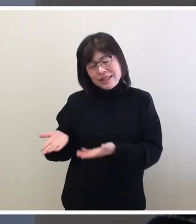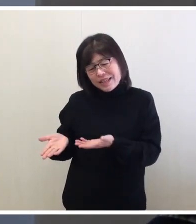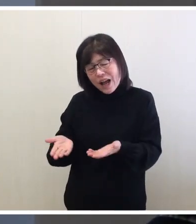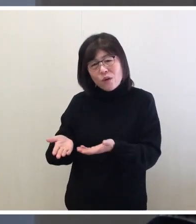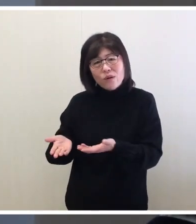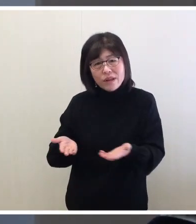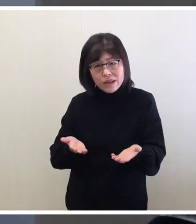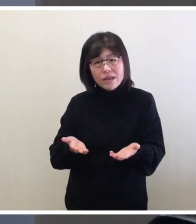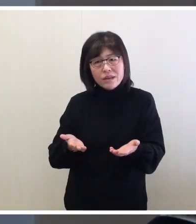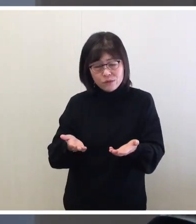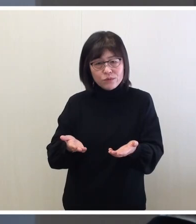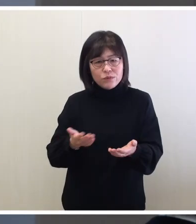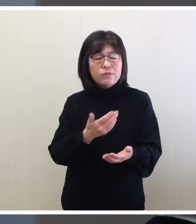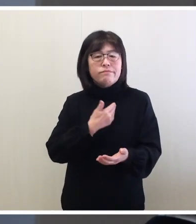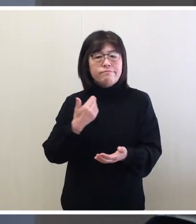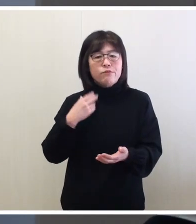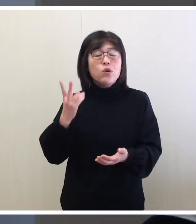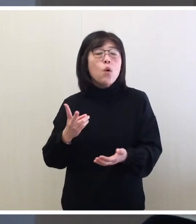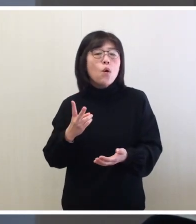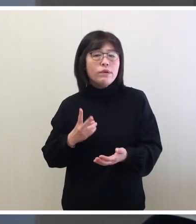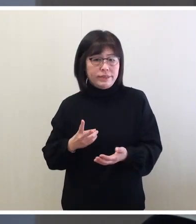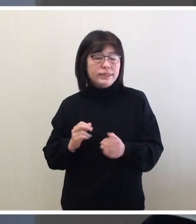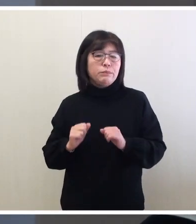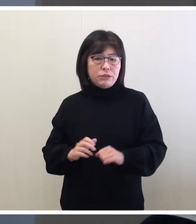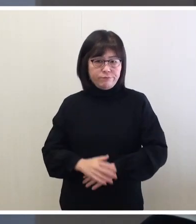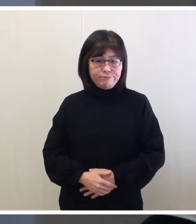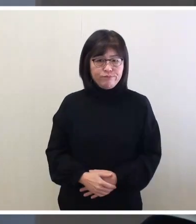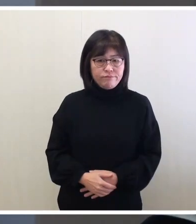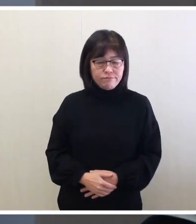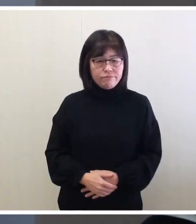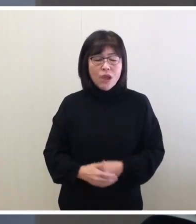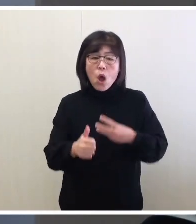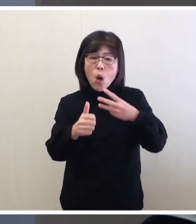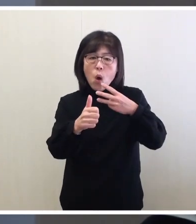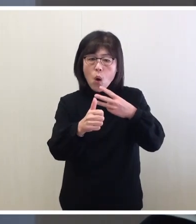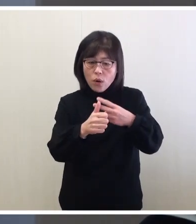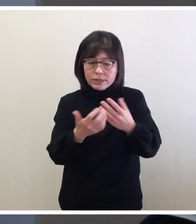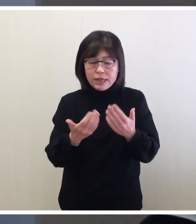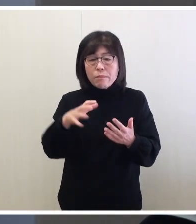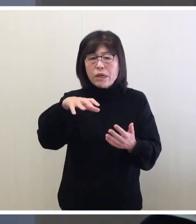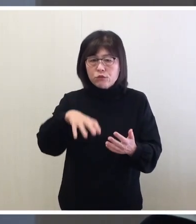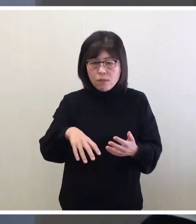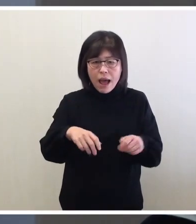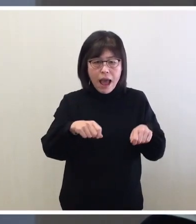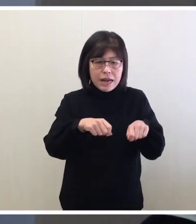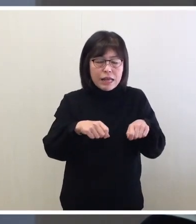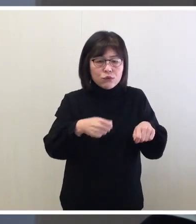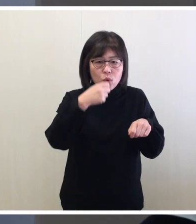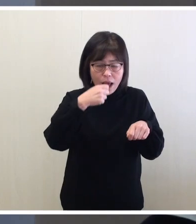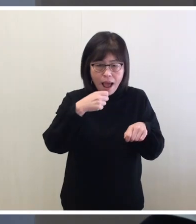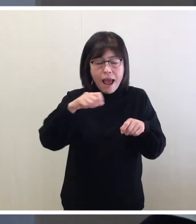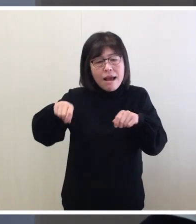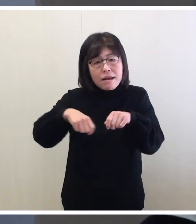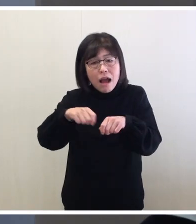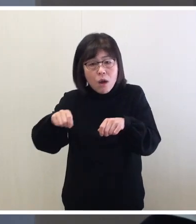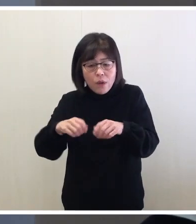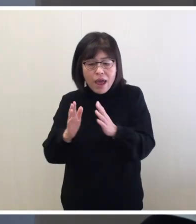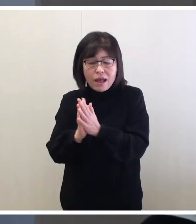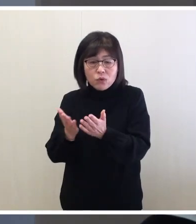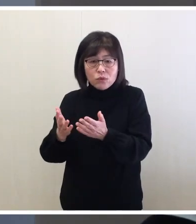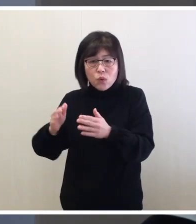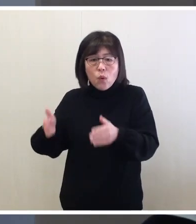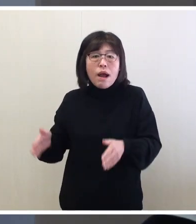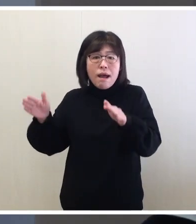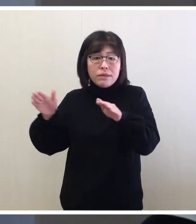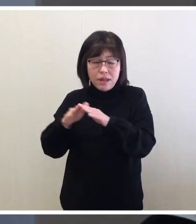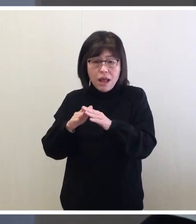点を形成することを目指します。 王子キャンパスではレストランやカフェ、図書館やホール